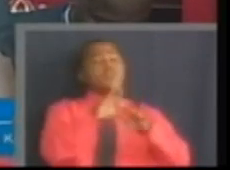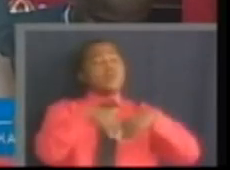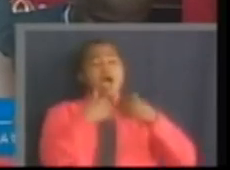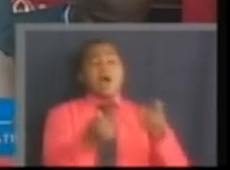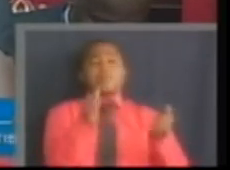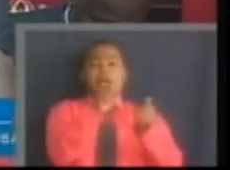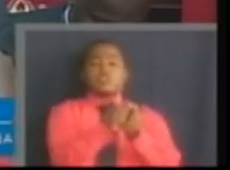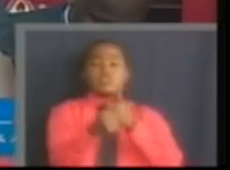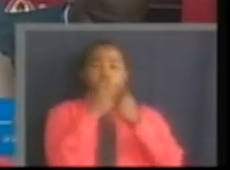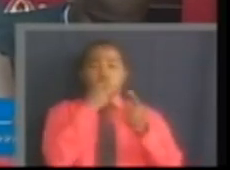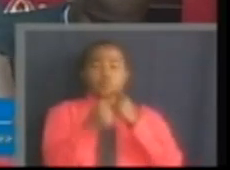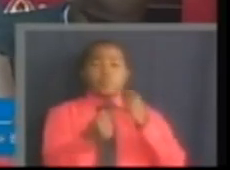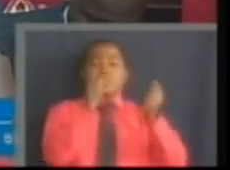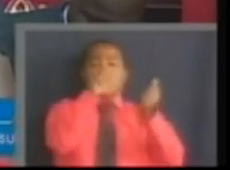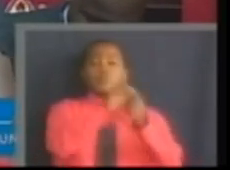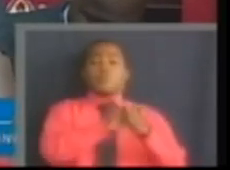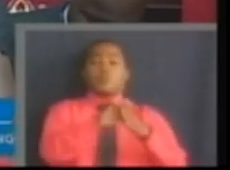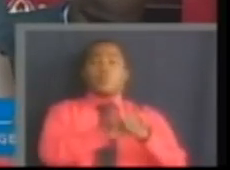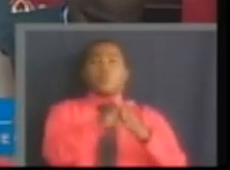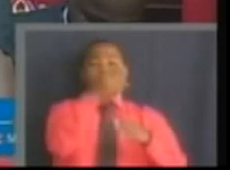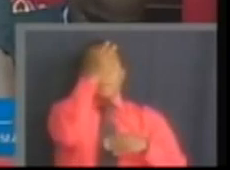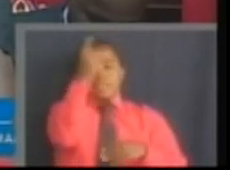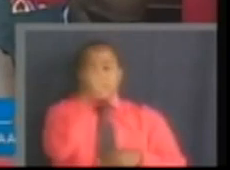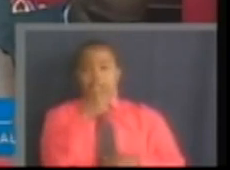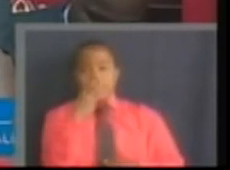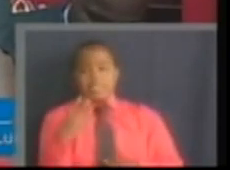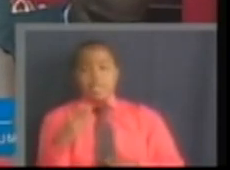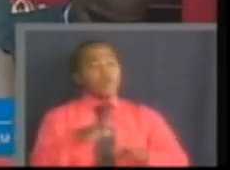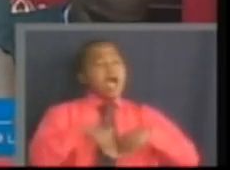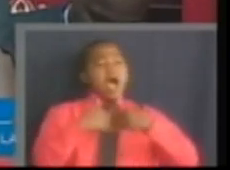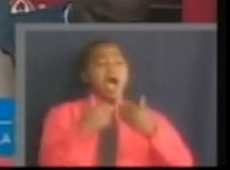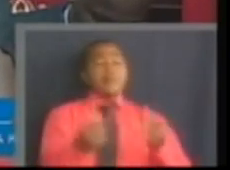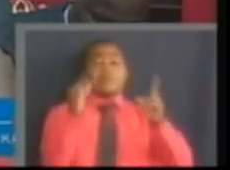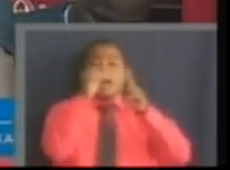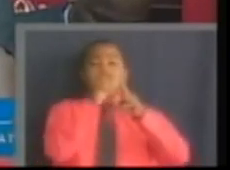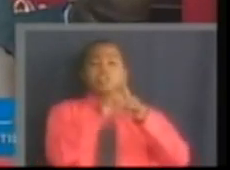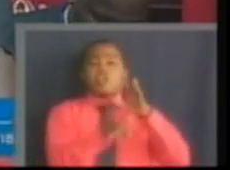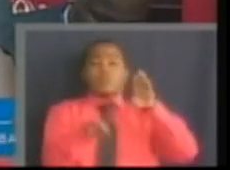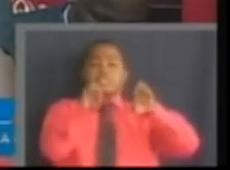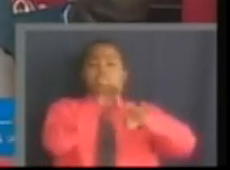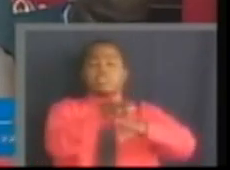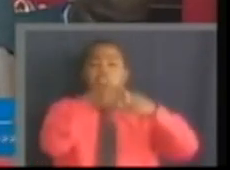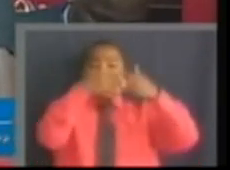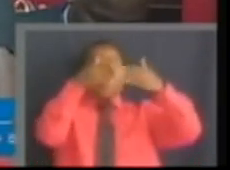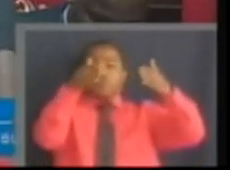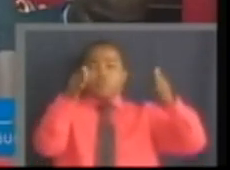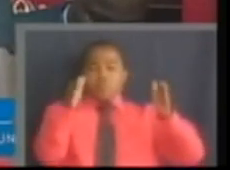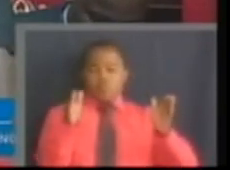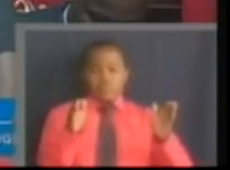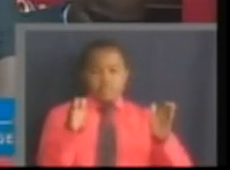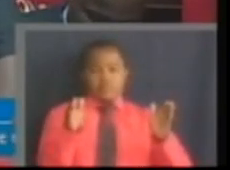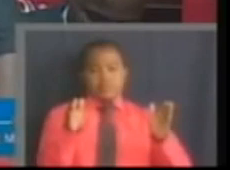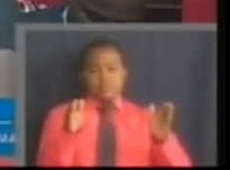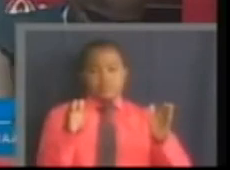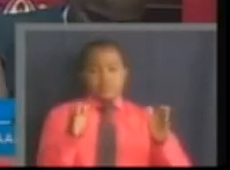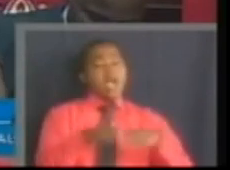marekebisho ya theluthi mbili ya kupiga kura. Hatuwezi kuchukulia maneno ya mwenyekiti ya ufunguzi kwamba ni schedule of amendment. Hakuna